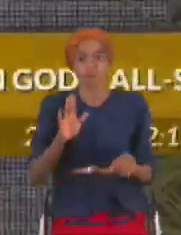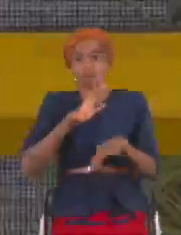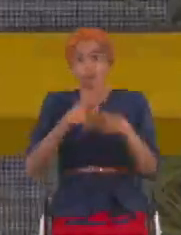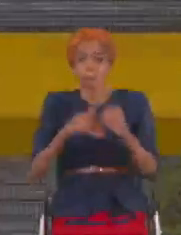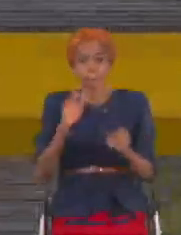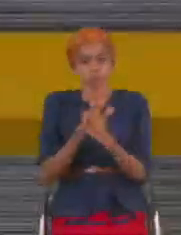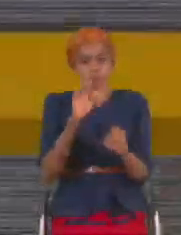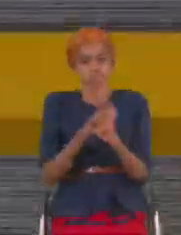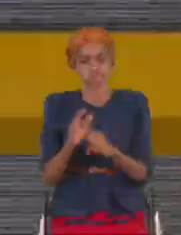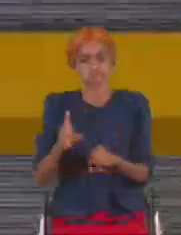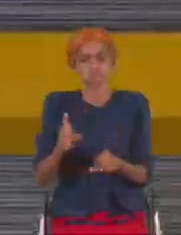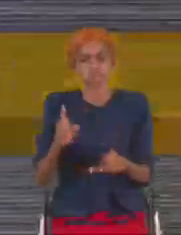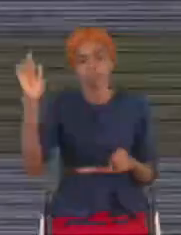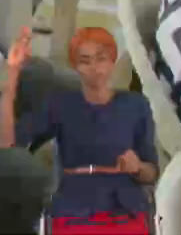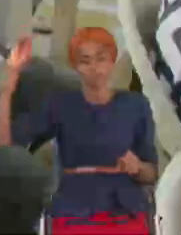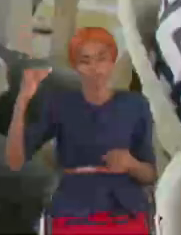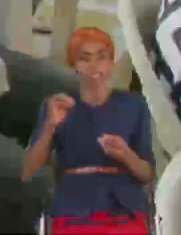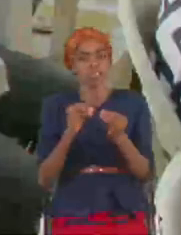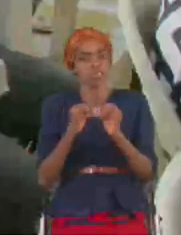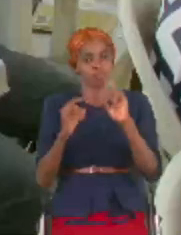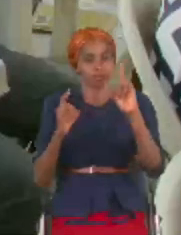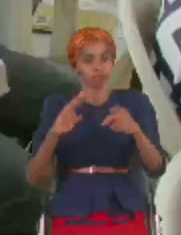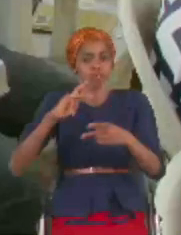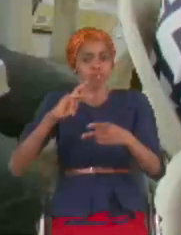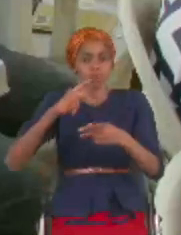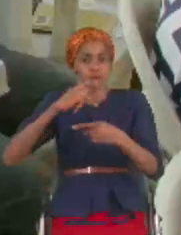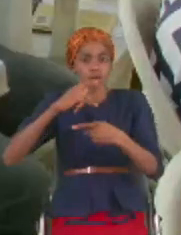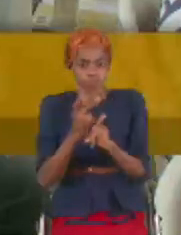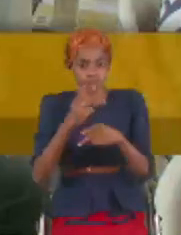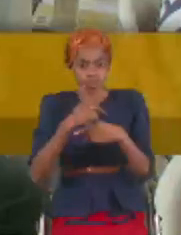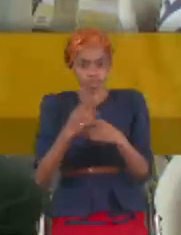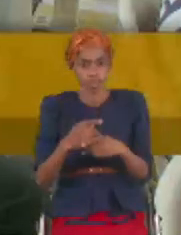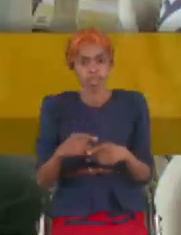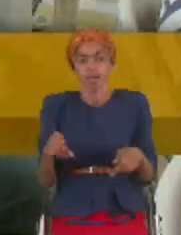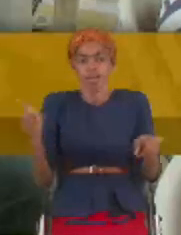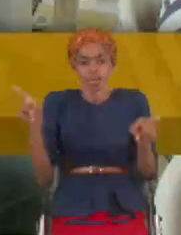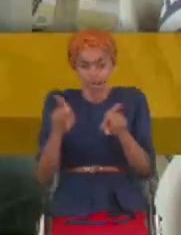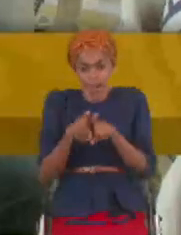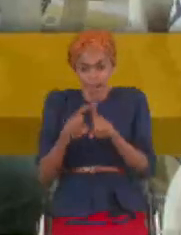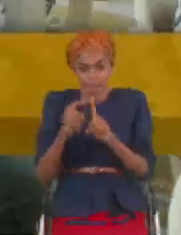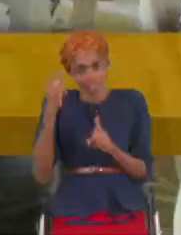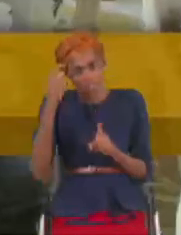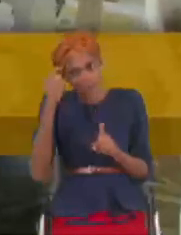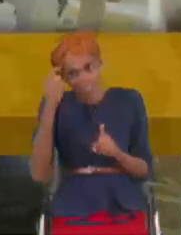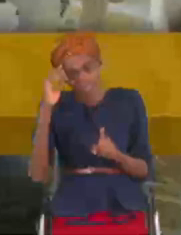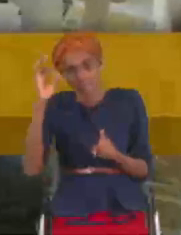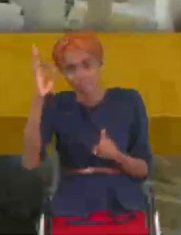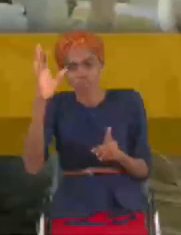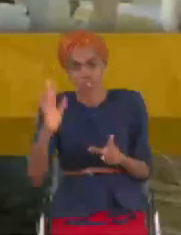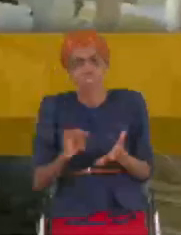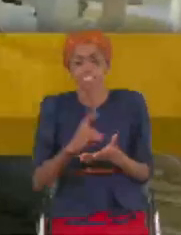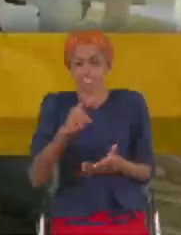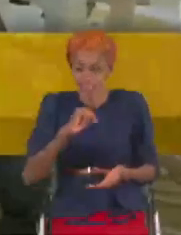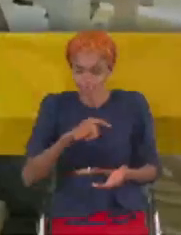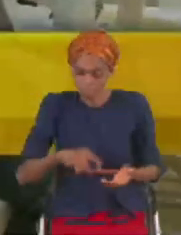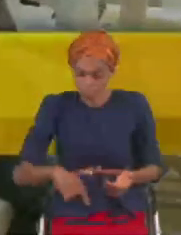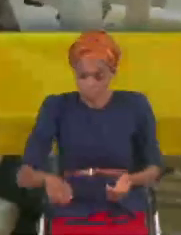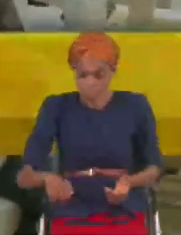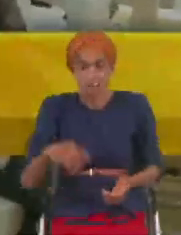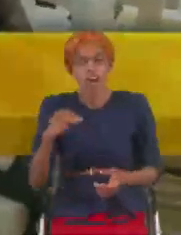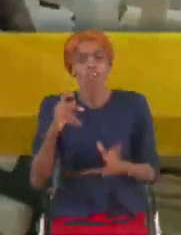suffisant de dieu deuxièmement reproduire des prédicateurs de la même nature ce sont les marques